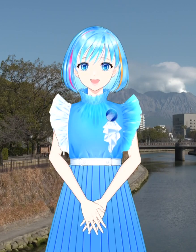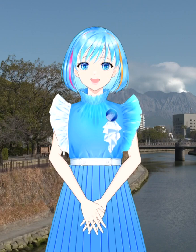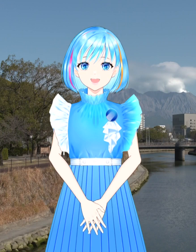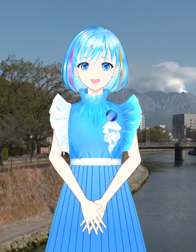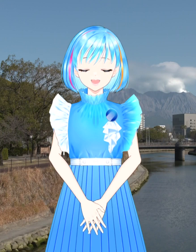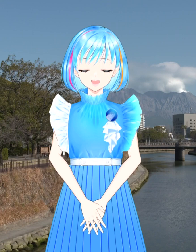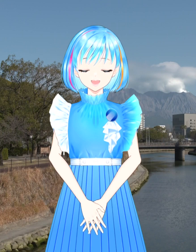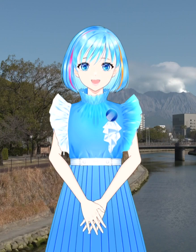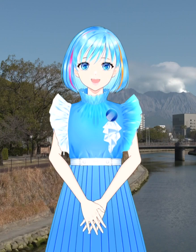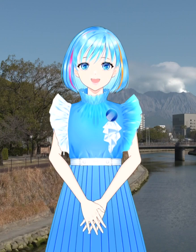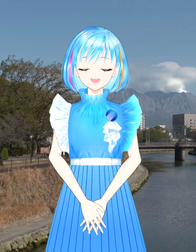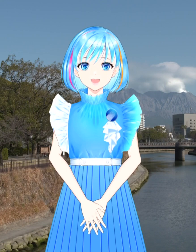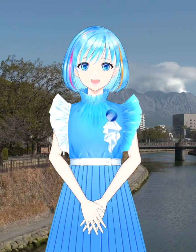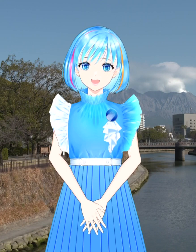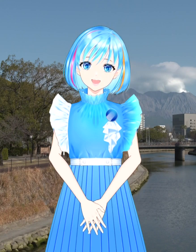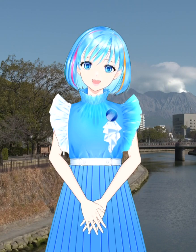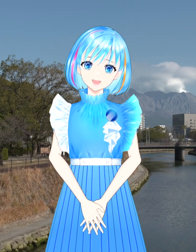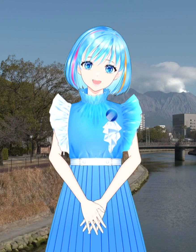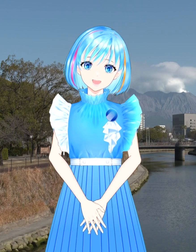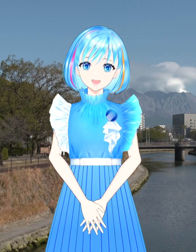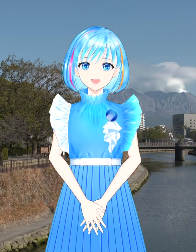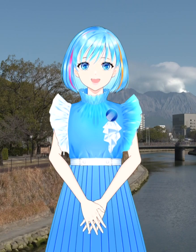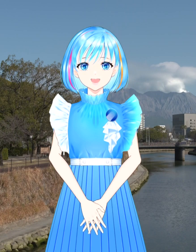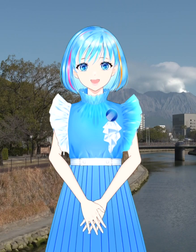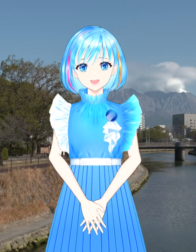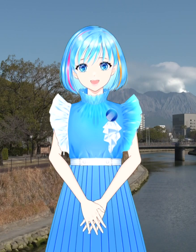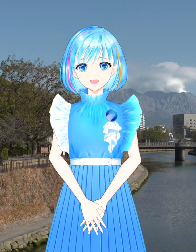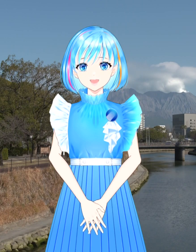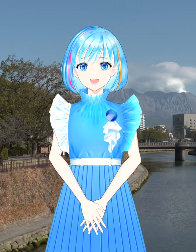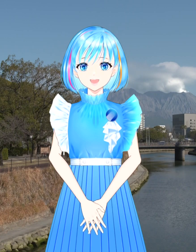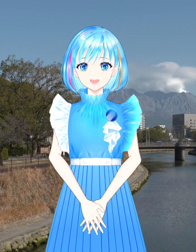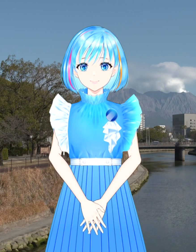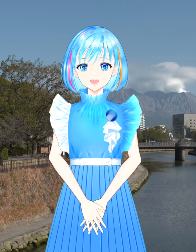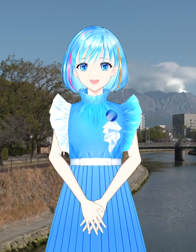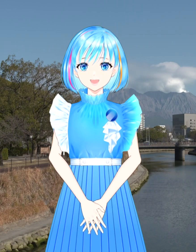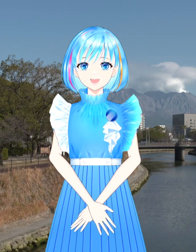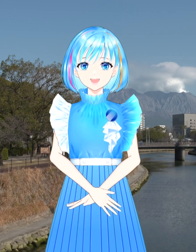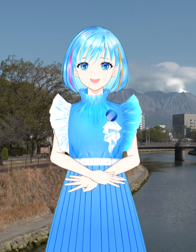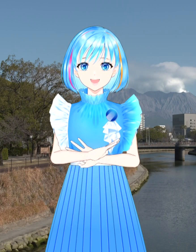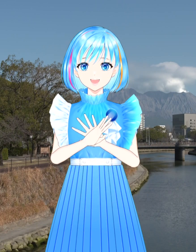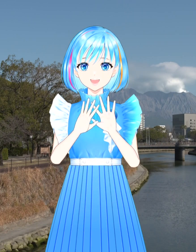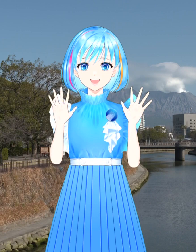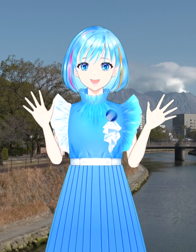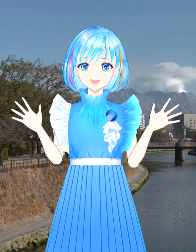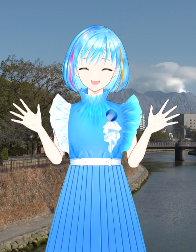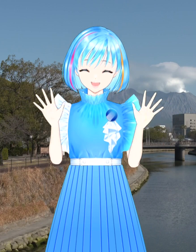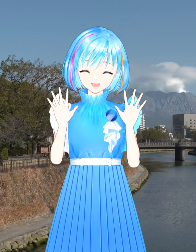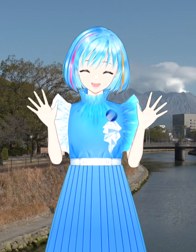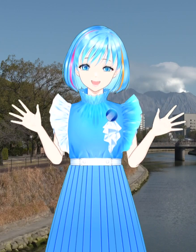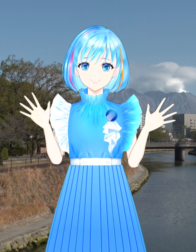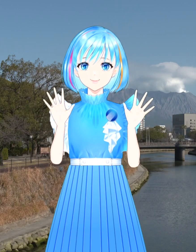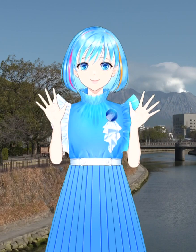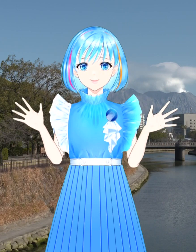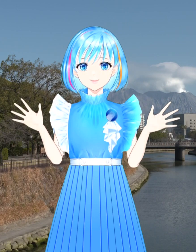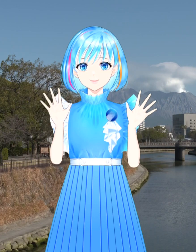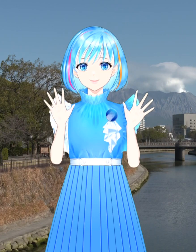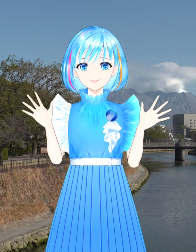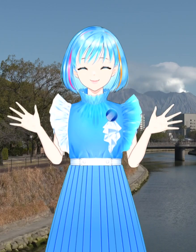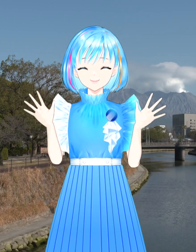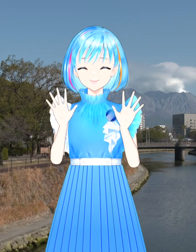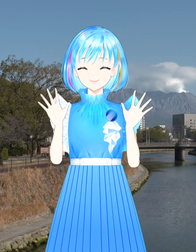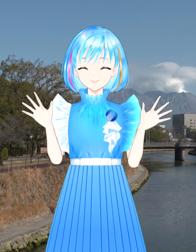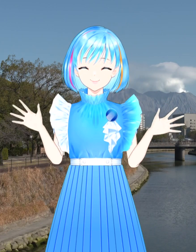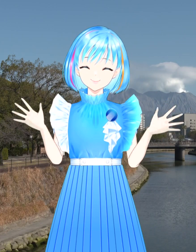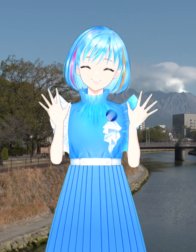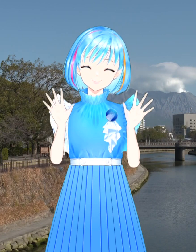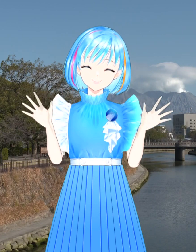以上、鹿児島県からのお知らせでした。ハッシュタグ鹿児島、来週のこの時間に